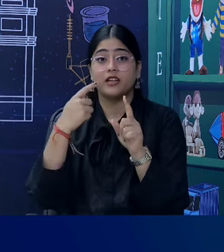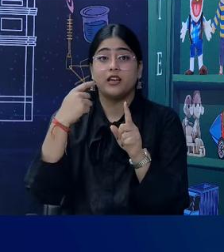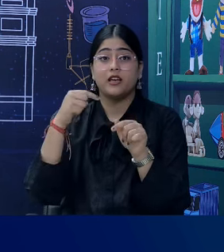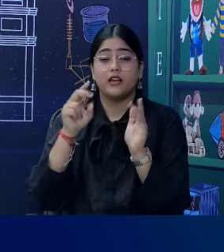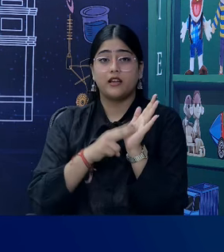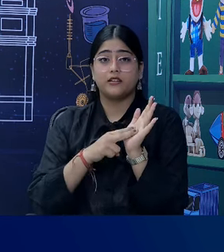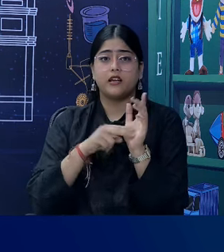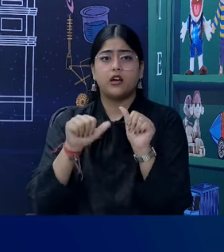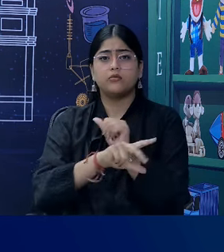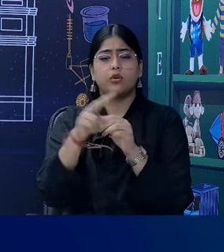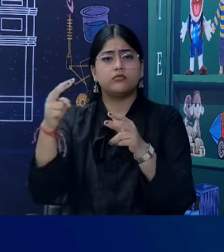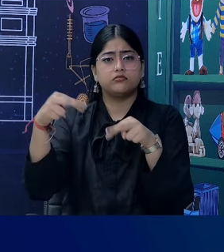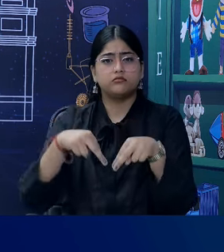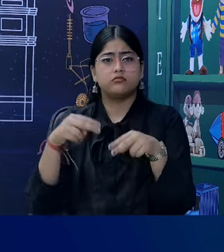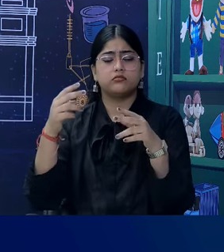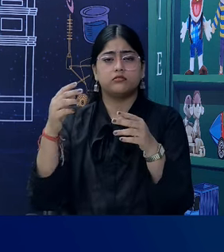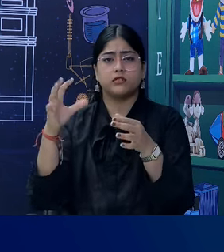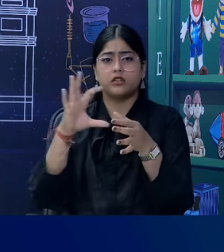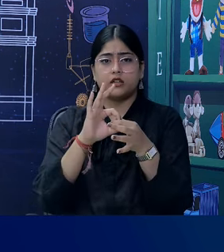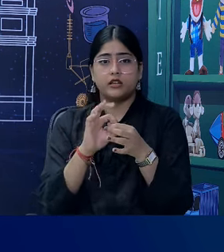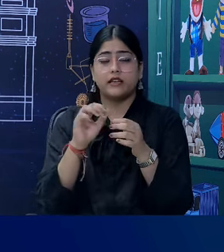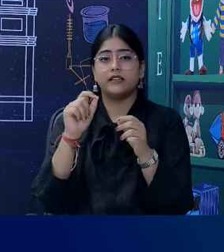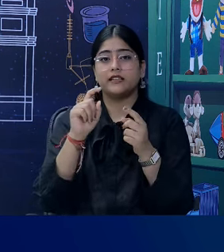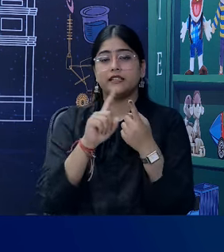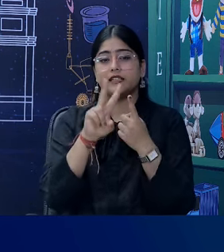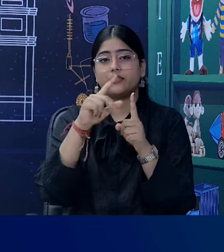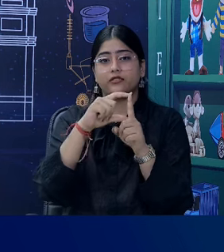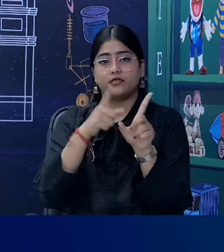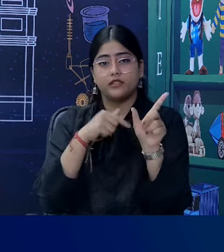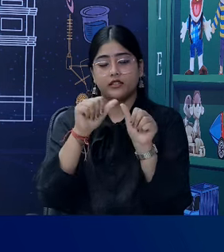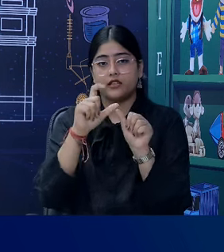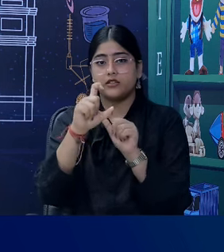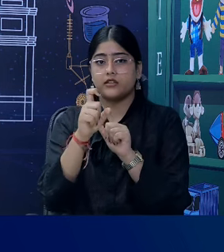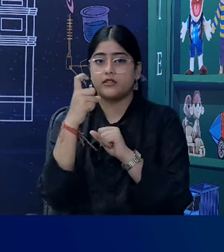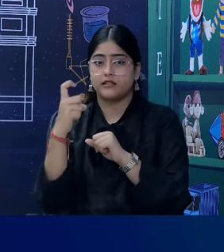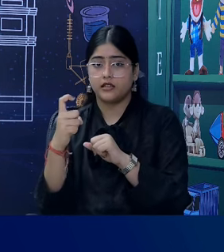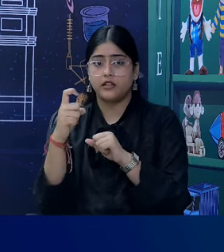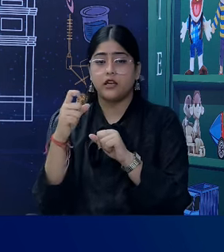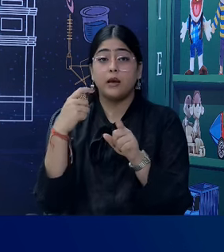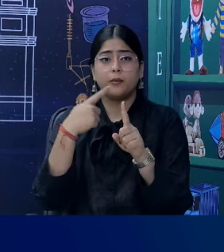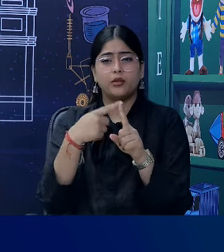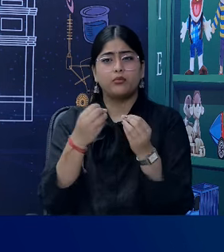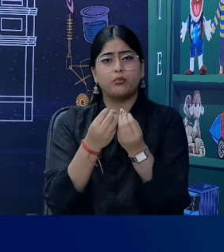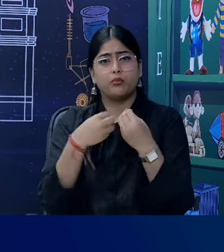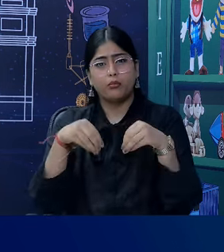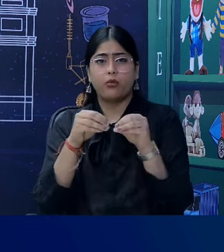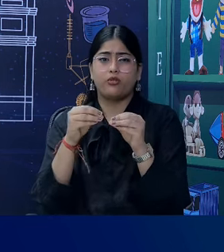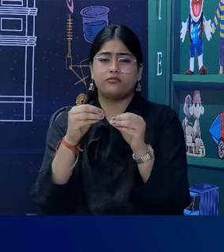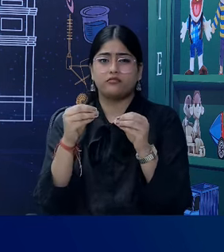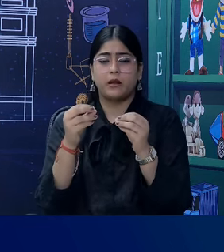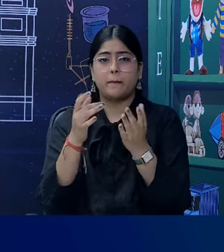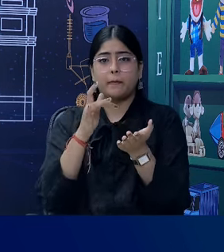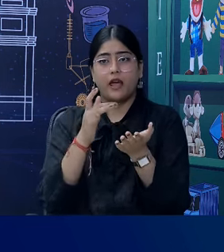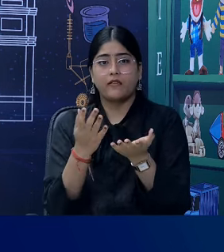जुड़े हैं ई विद्या के चैनल नंबर सात के जरिए इसके अलावा तमाम माध्यम हैं जिनके जरिए आप सभी हमारे साथ संपर्क